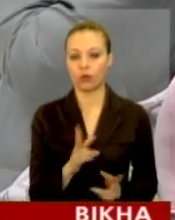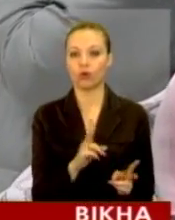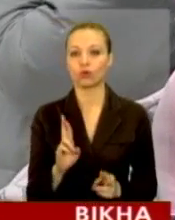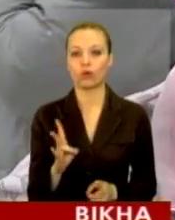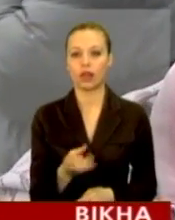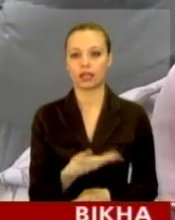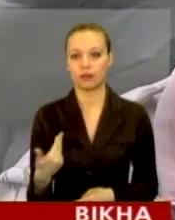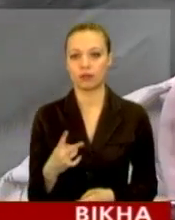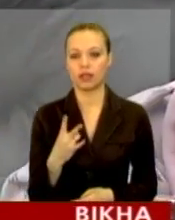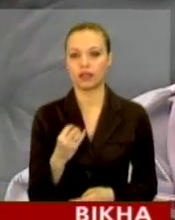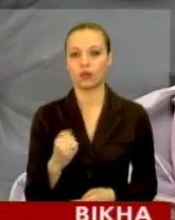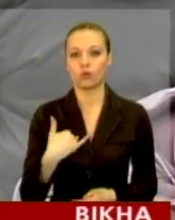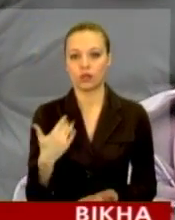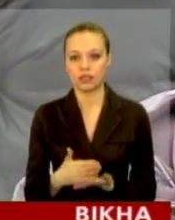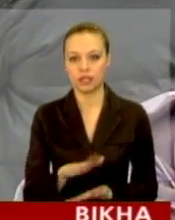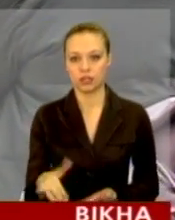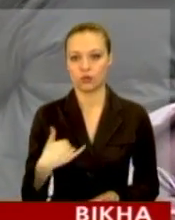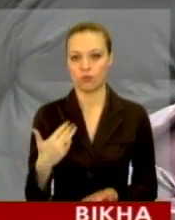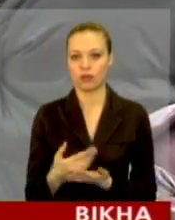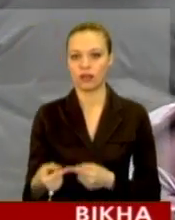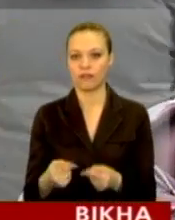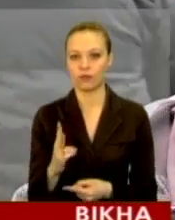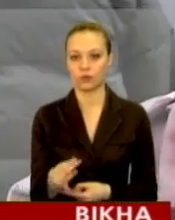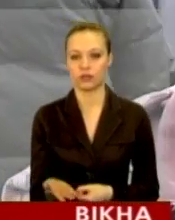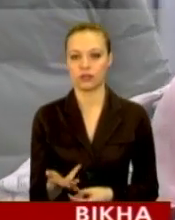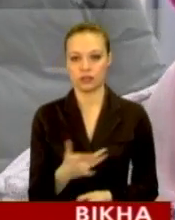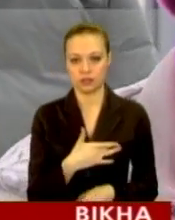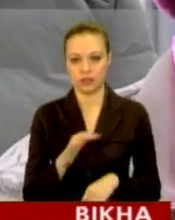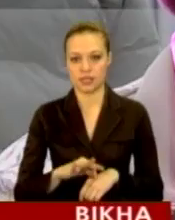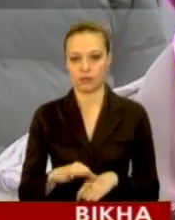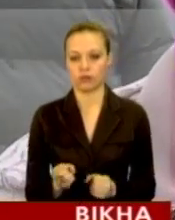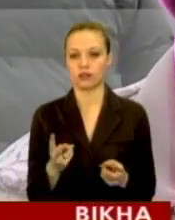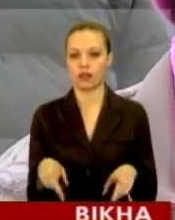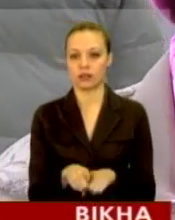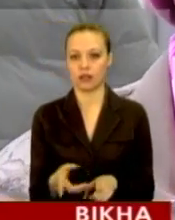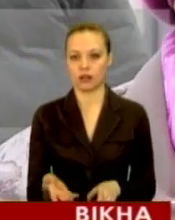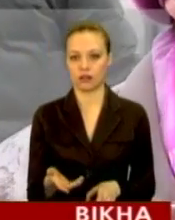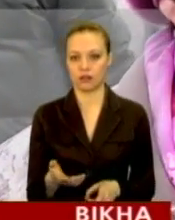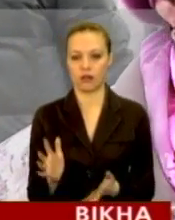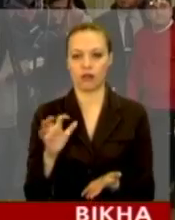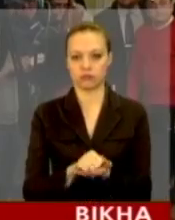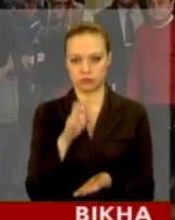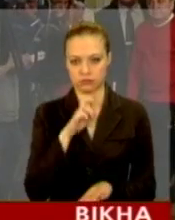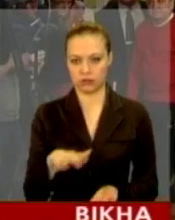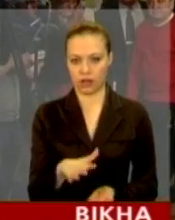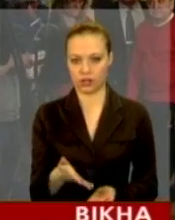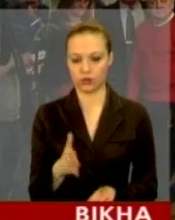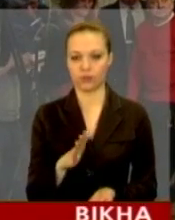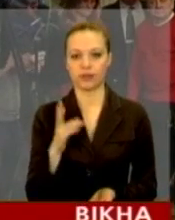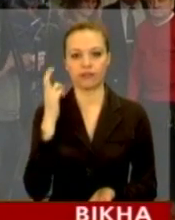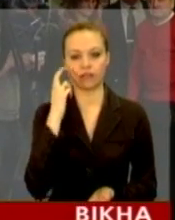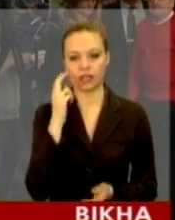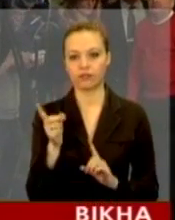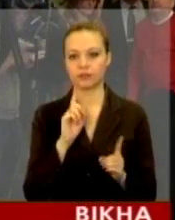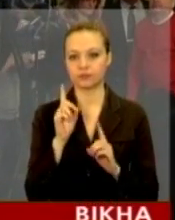не ми? У нас є діти, в мене є внуки. Серце болить, як то так. Взяти і купувати країну. У Києві брифінг